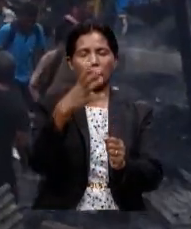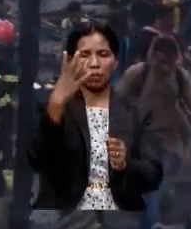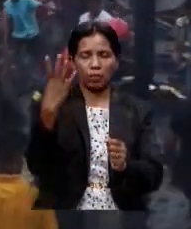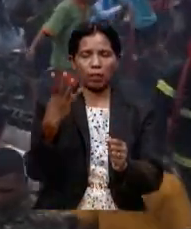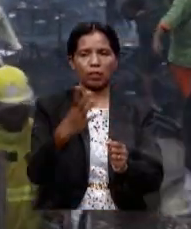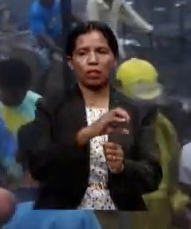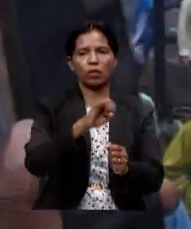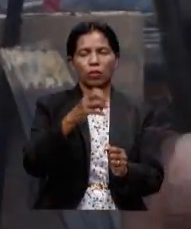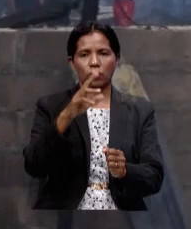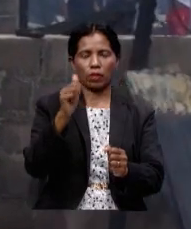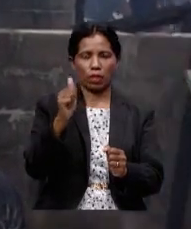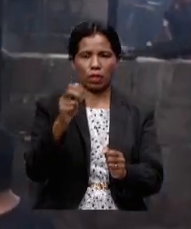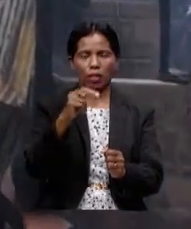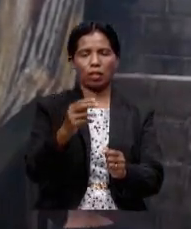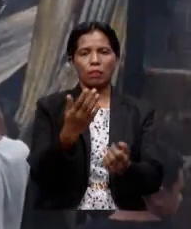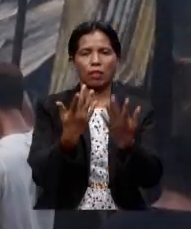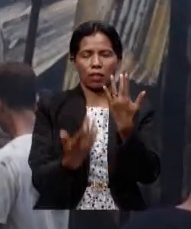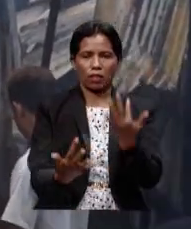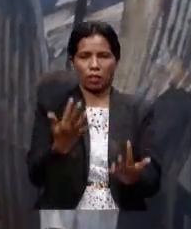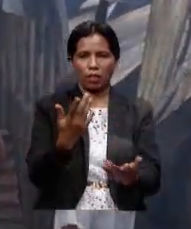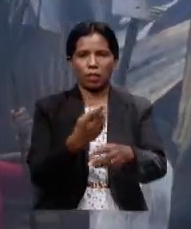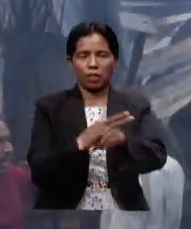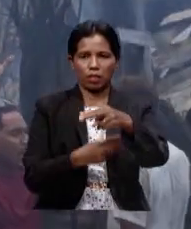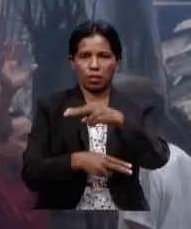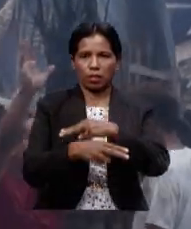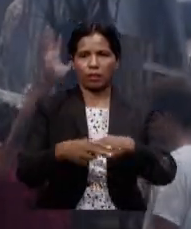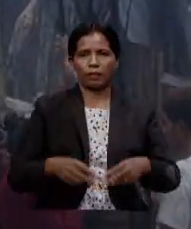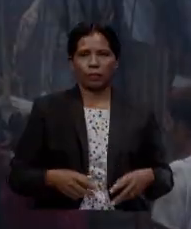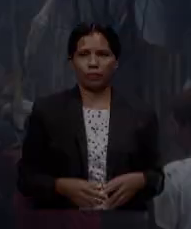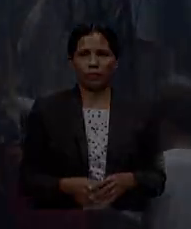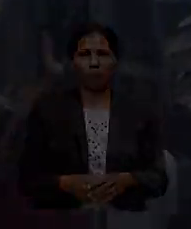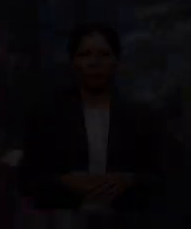zona Soares maquetan conectoran Lamberto da Silva Laura Severa GMN.